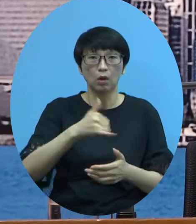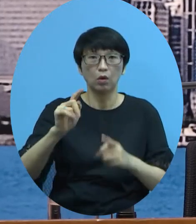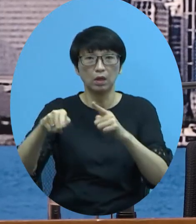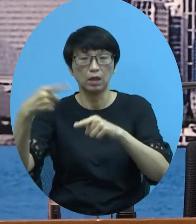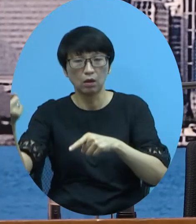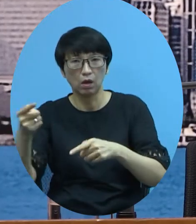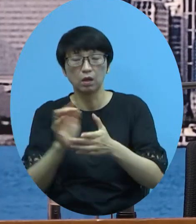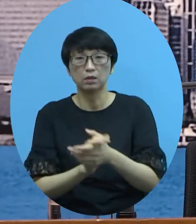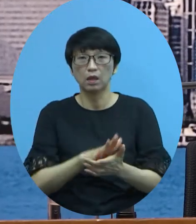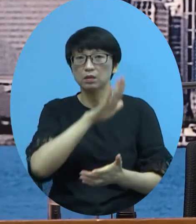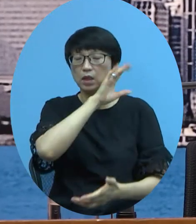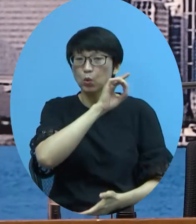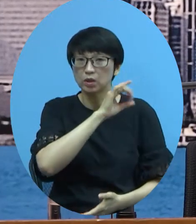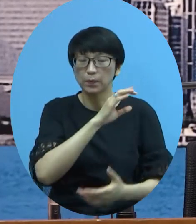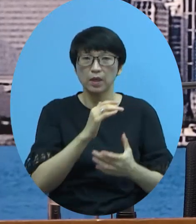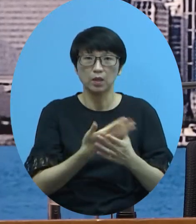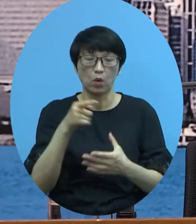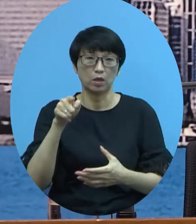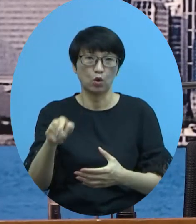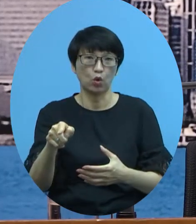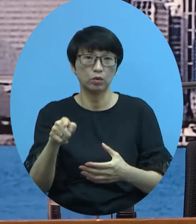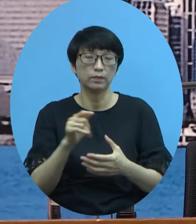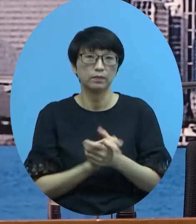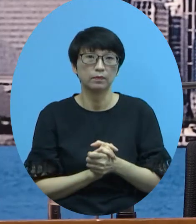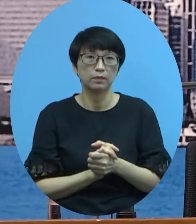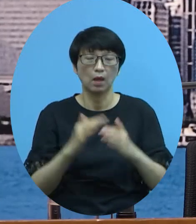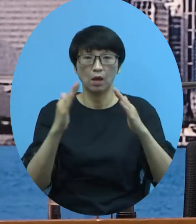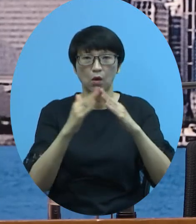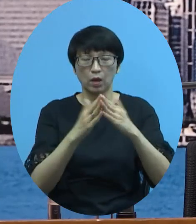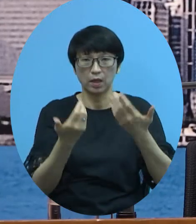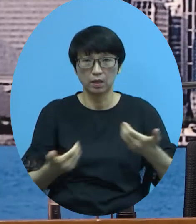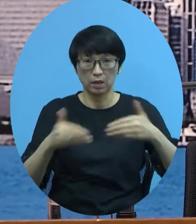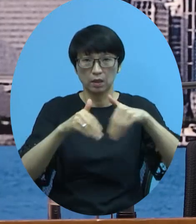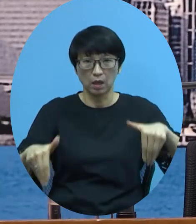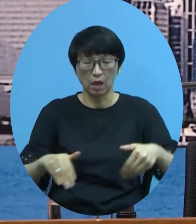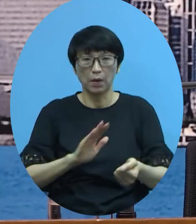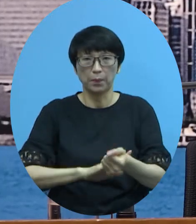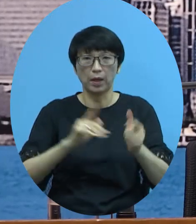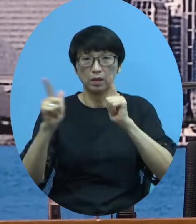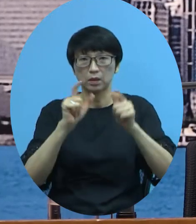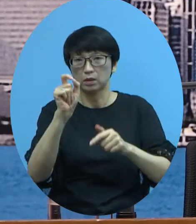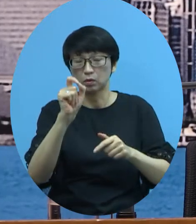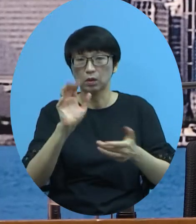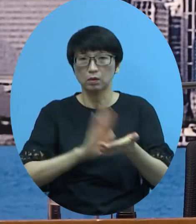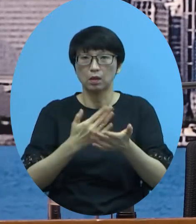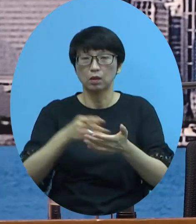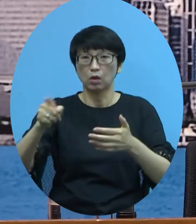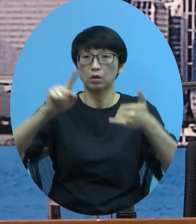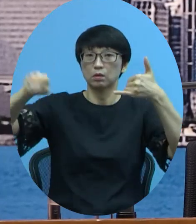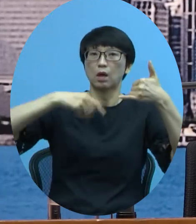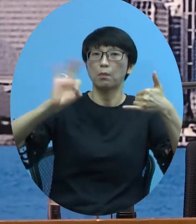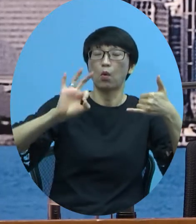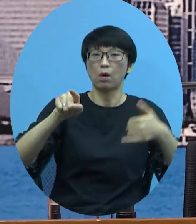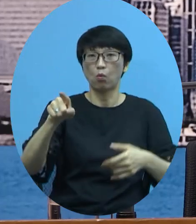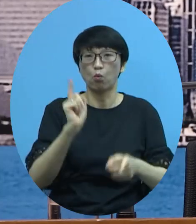店。咁跟住，因為佢其實家居隔離嘅時候咧，就有啲病徵，但係佢就冇 call 我哋啦。咁佢可能心急